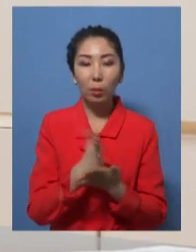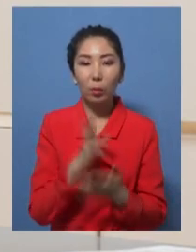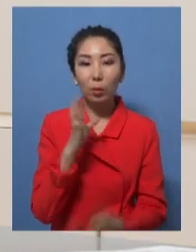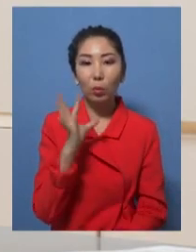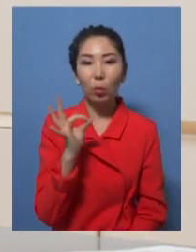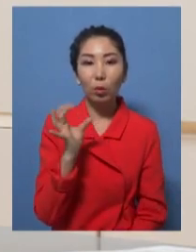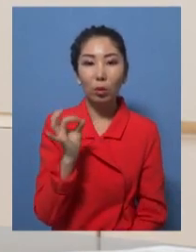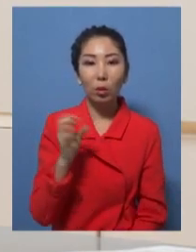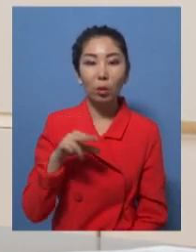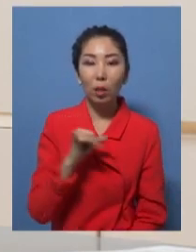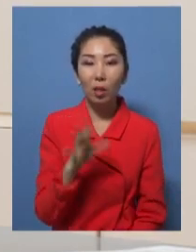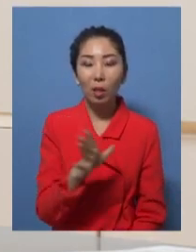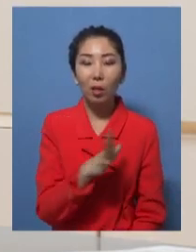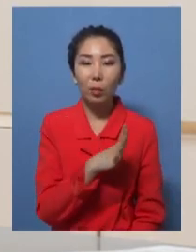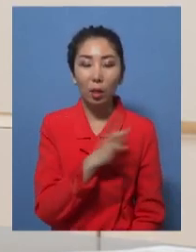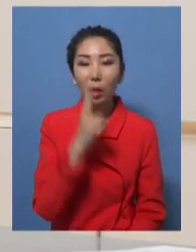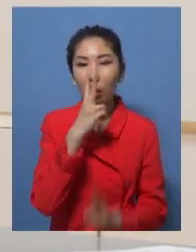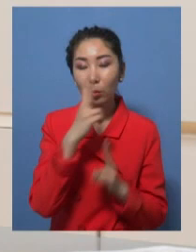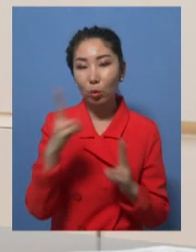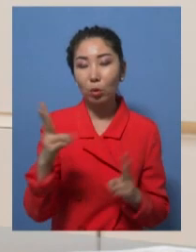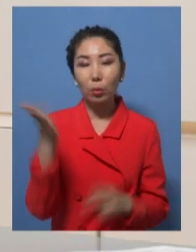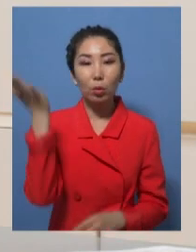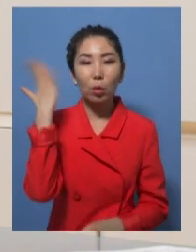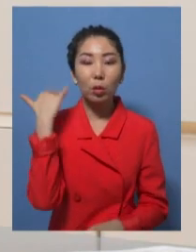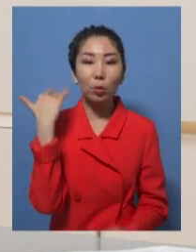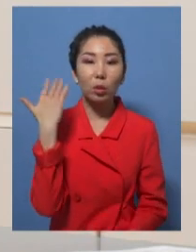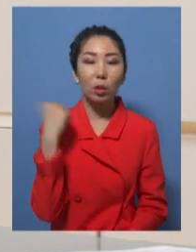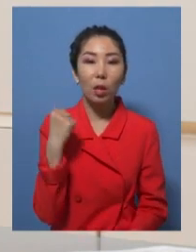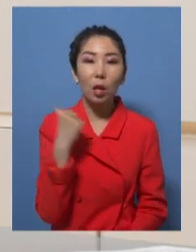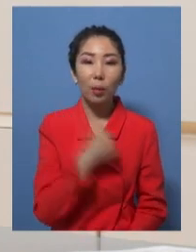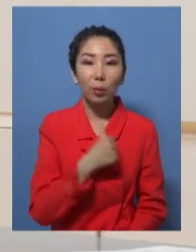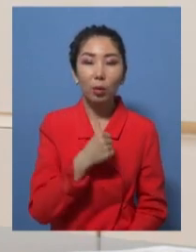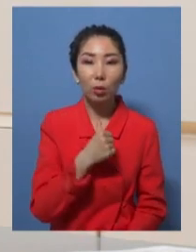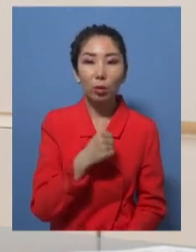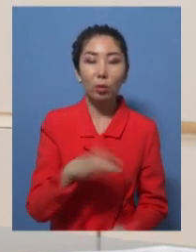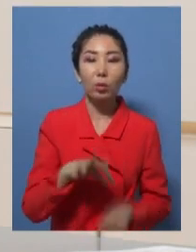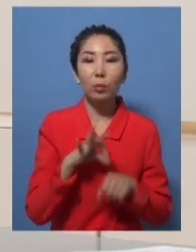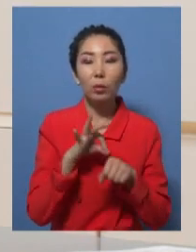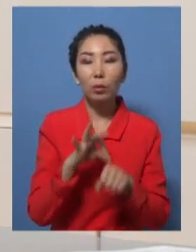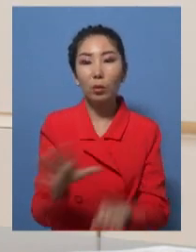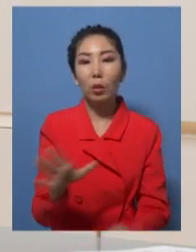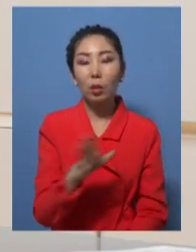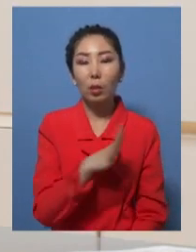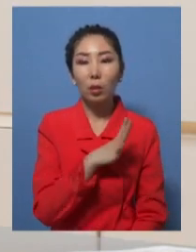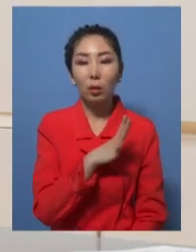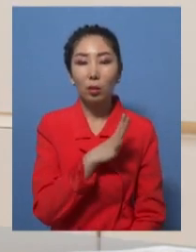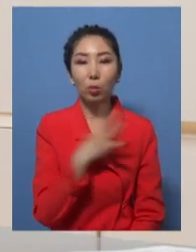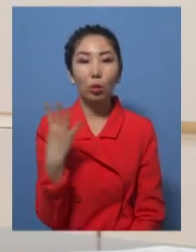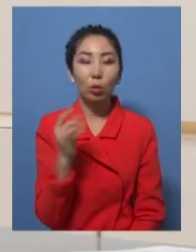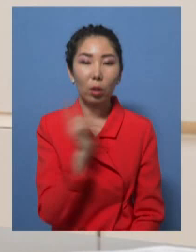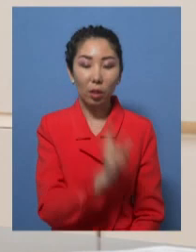Бөрлі аудандық сотында қаралды. Күні кеше осы өткен аптада үкім шықты. Төрт